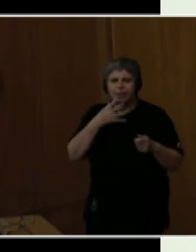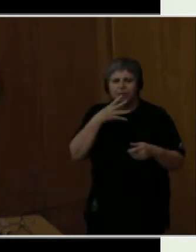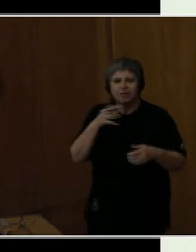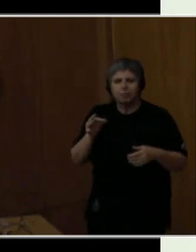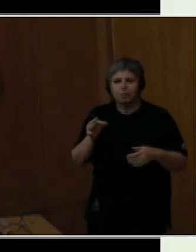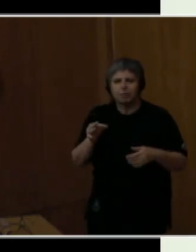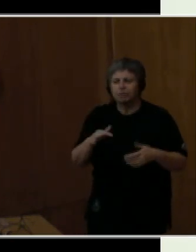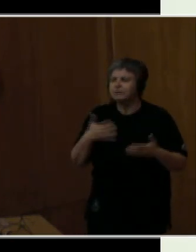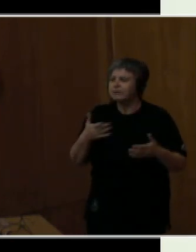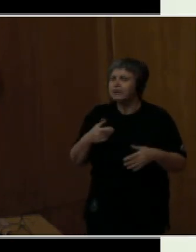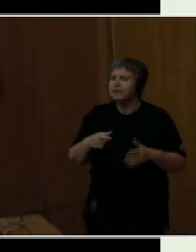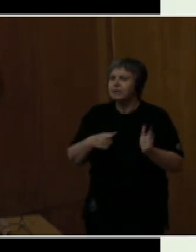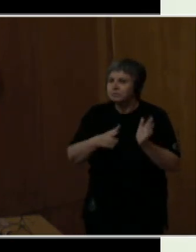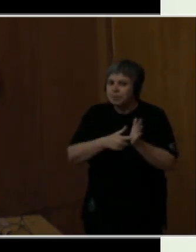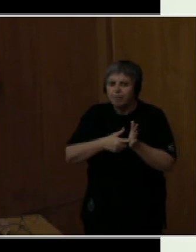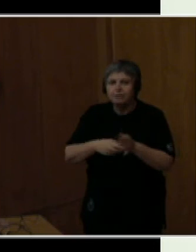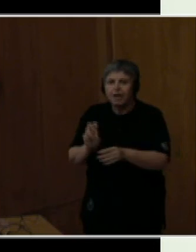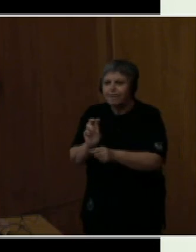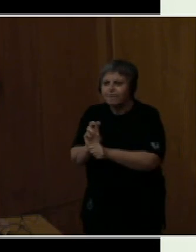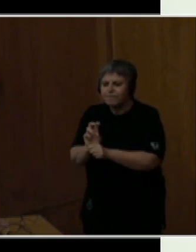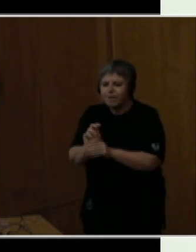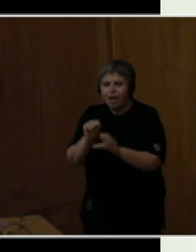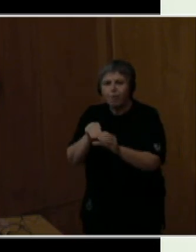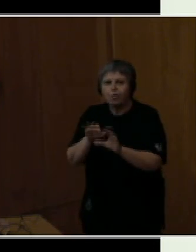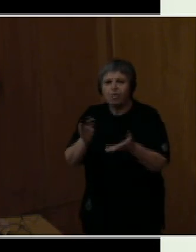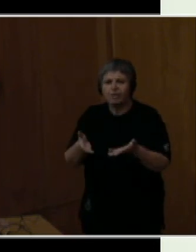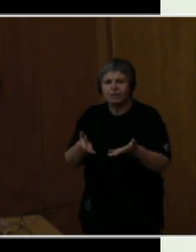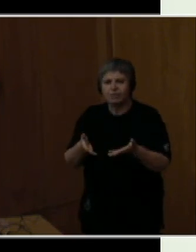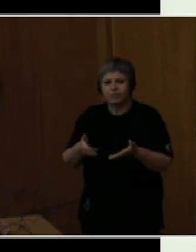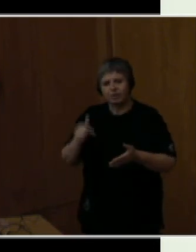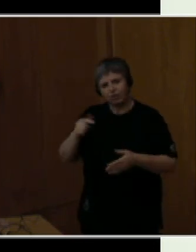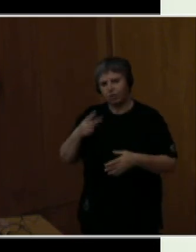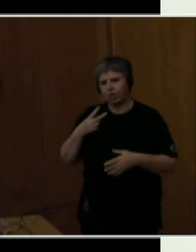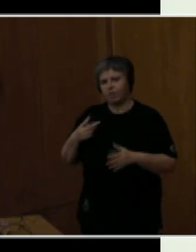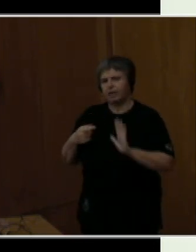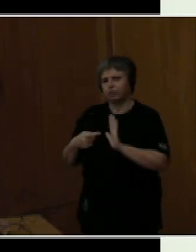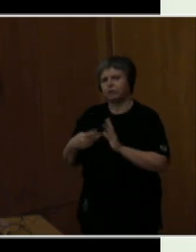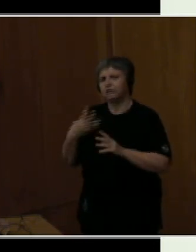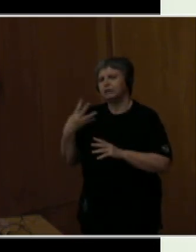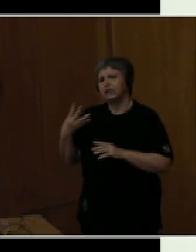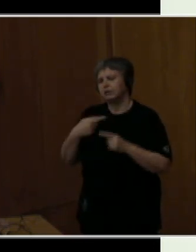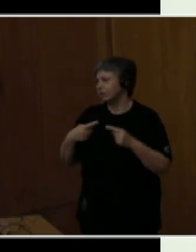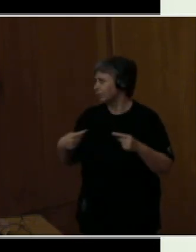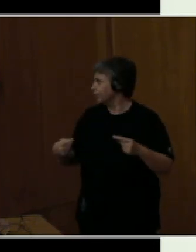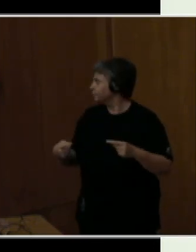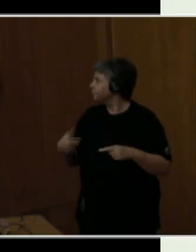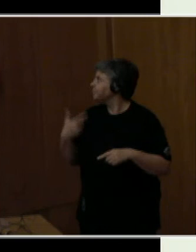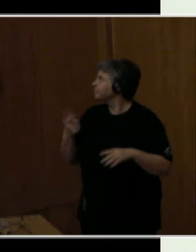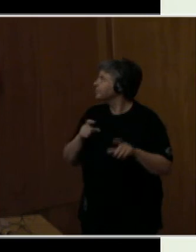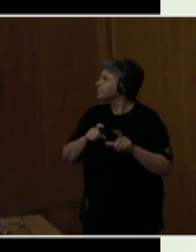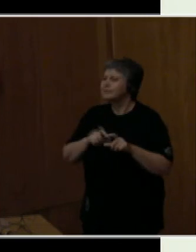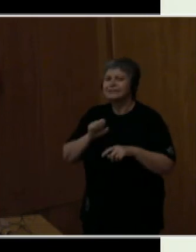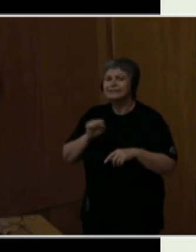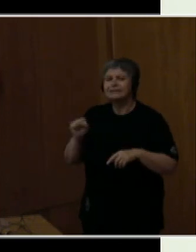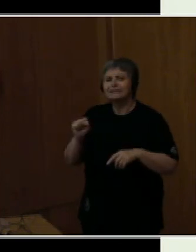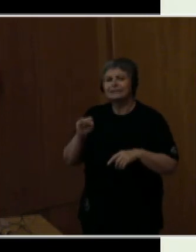Εδώ θα δείτε, αυτά τα τέσσερα γραφήματα που θα δείξω είναι από μία μελέτη της Cisco. Η Cisco είναι ένας